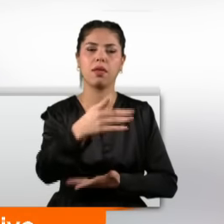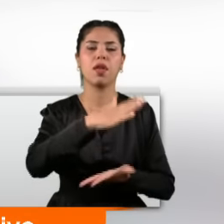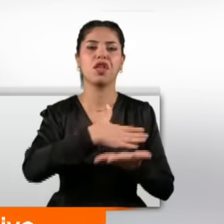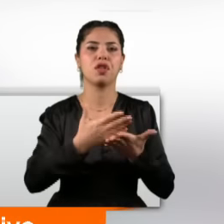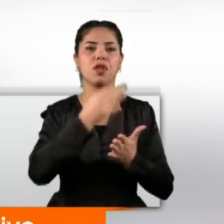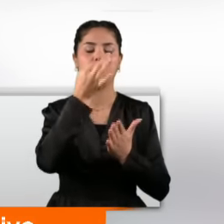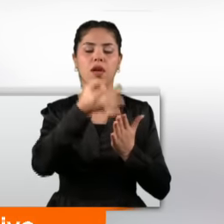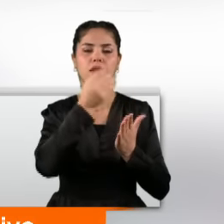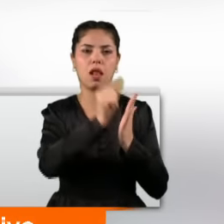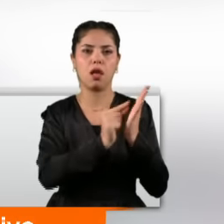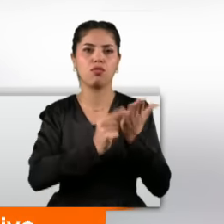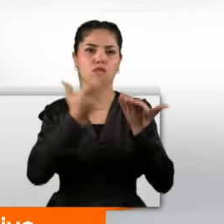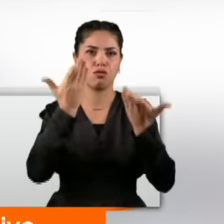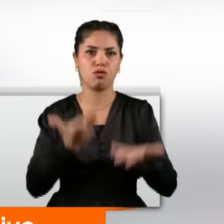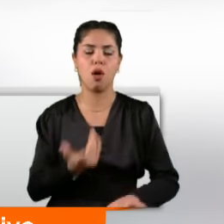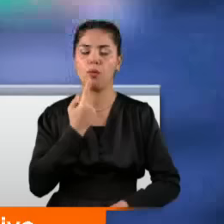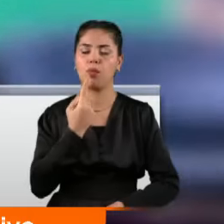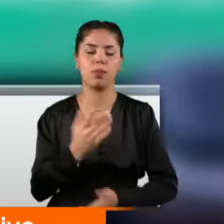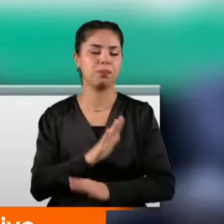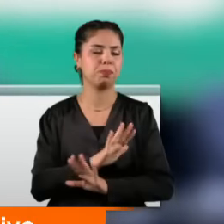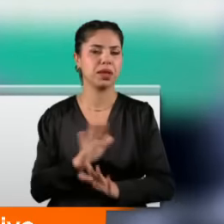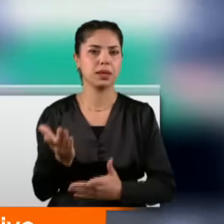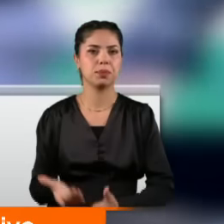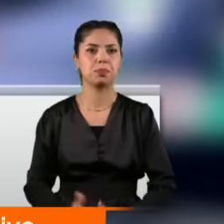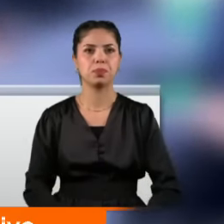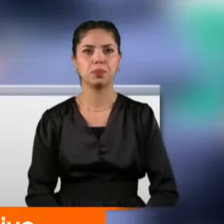dilekçeleri kabul edilmiştir ifadelerini kullandı.